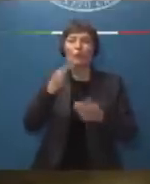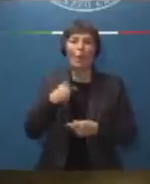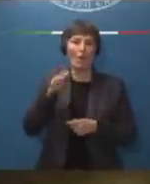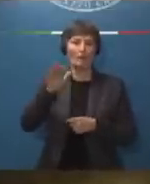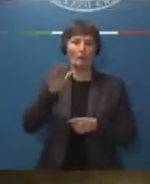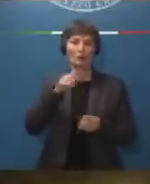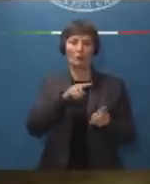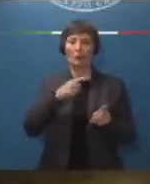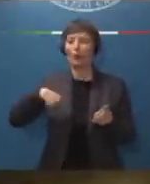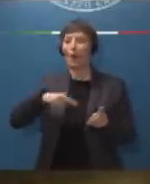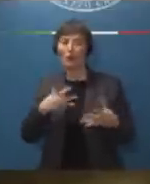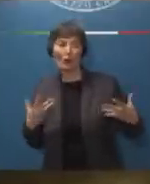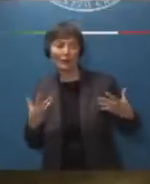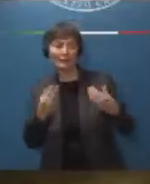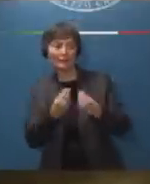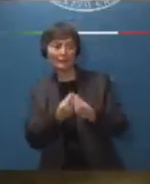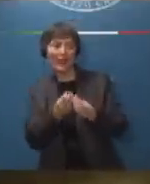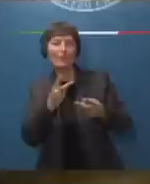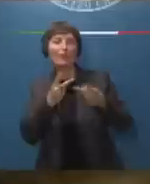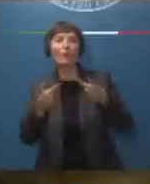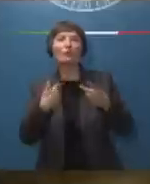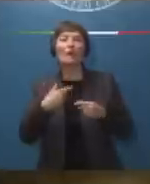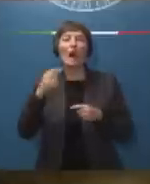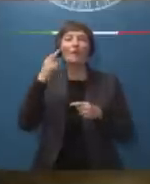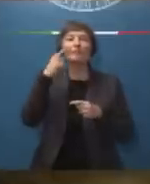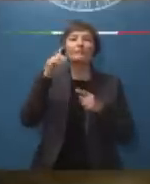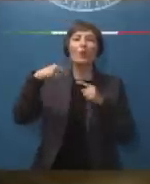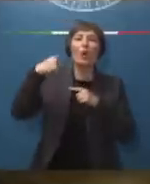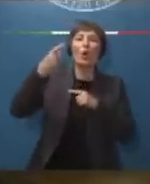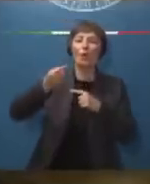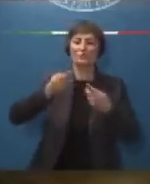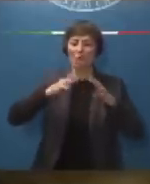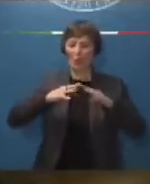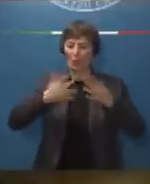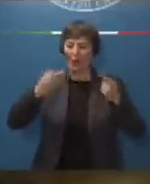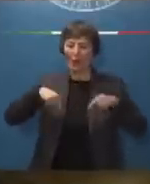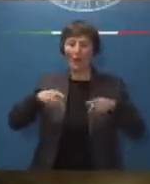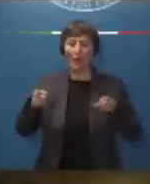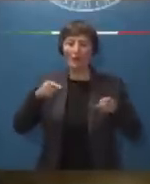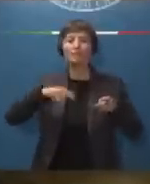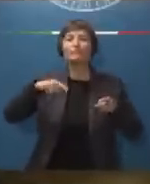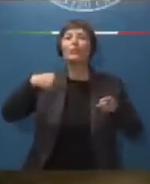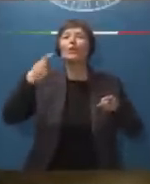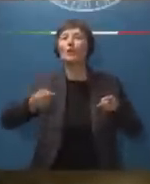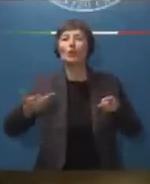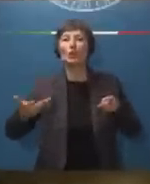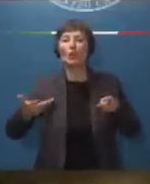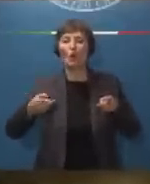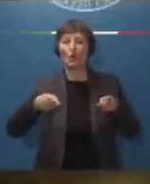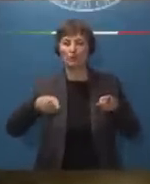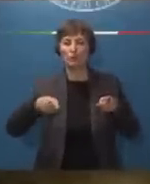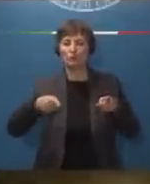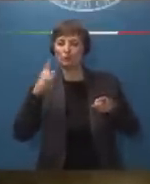a loro guardiamo oltre questo conflitto oltre il nemico oltre l'invasione oltre